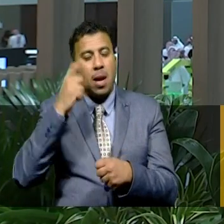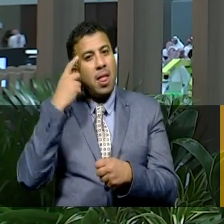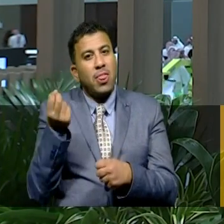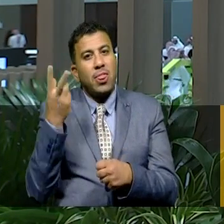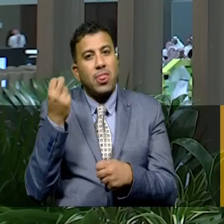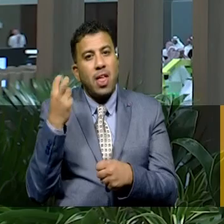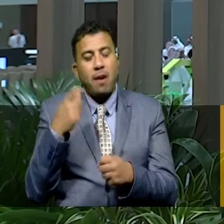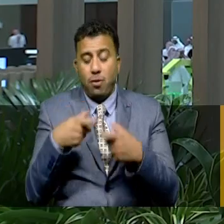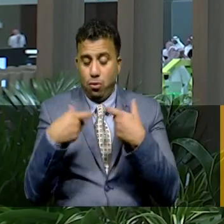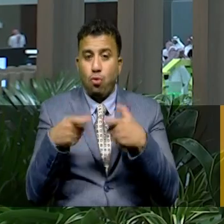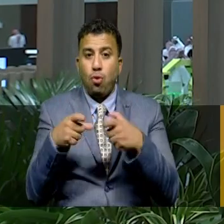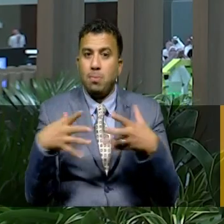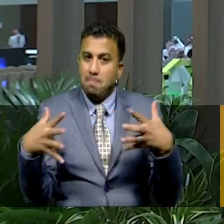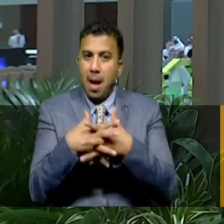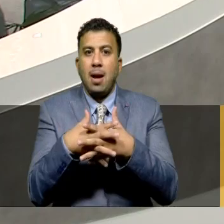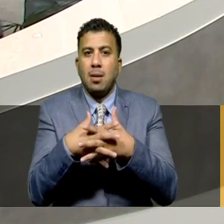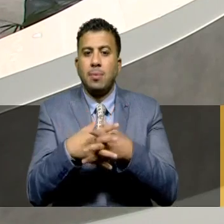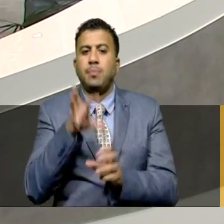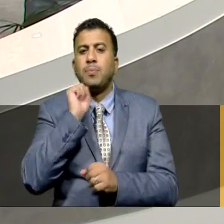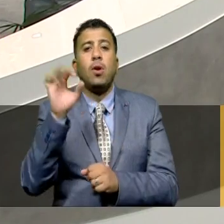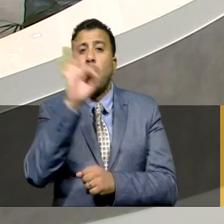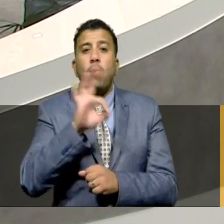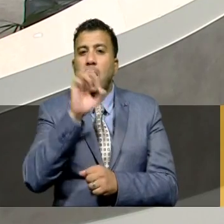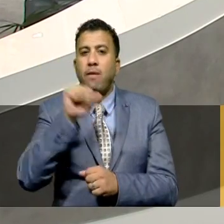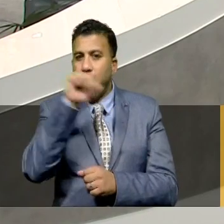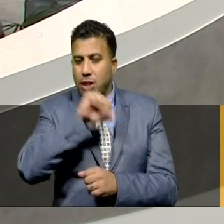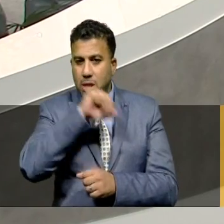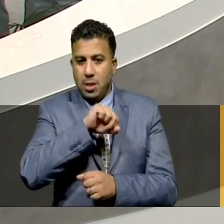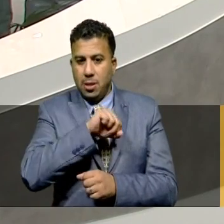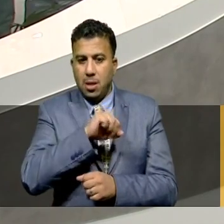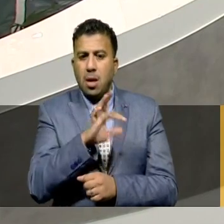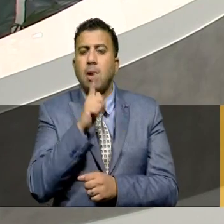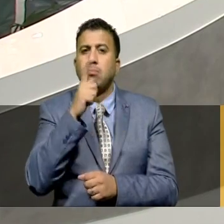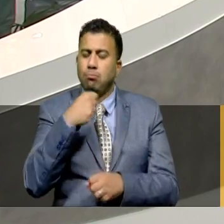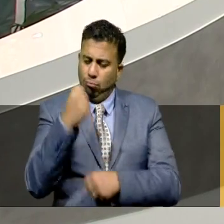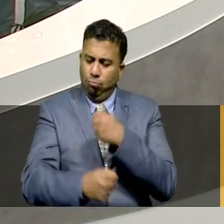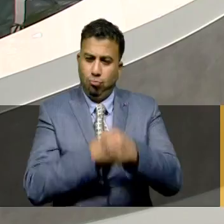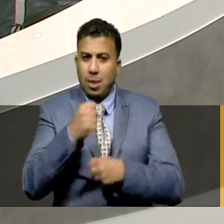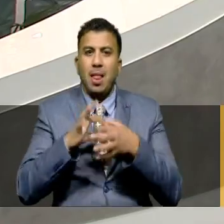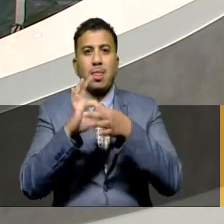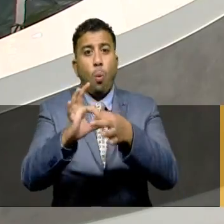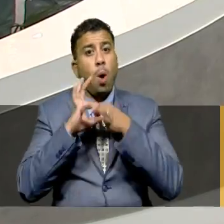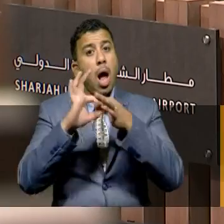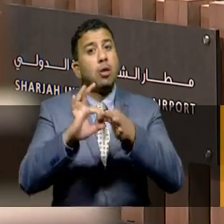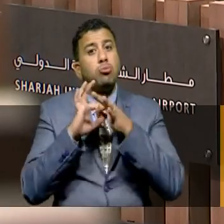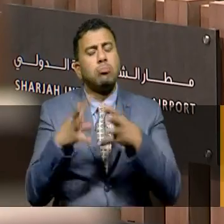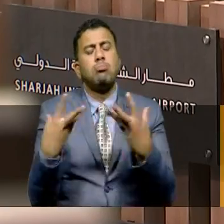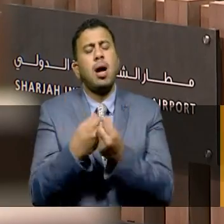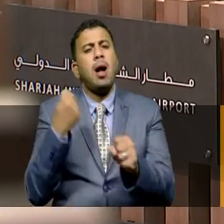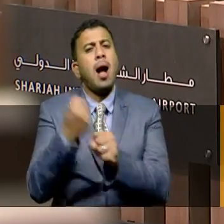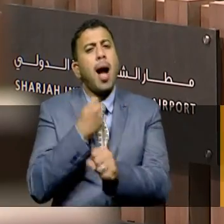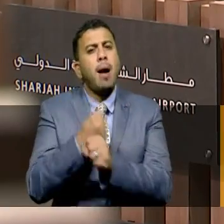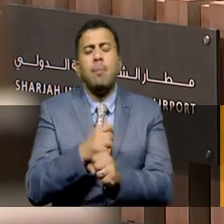والثقافة مع التكنولوجيا اللي موجودة في إمارة الشارقة. لتعزيز جهود التواصل مع المتعاملين أينما